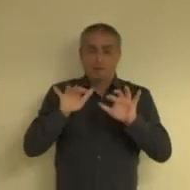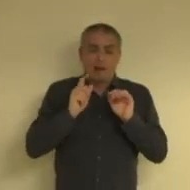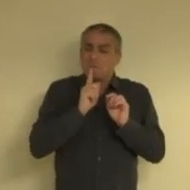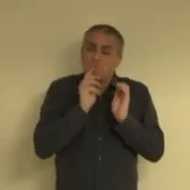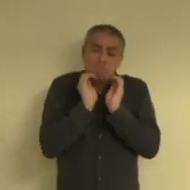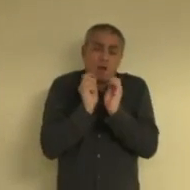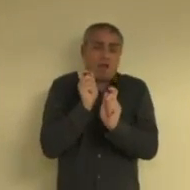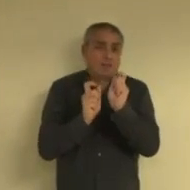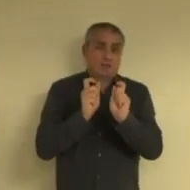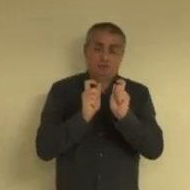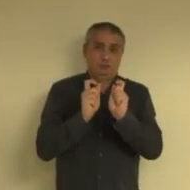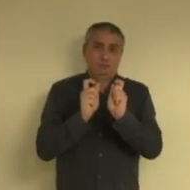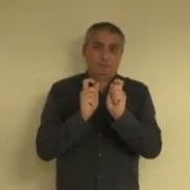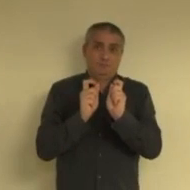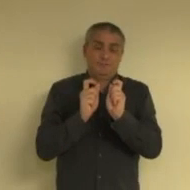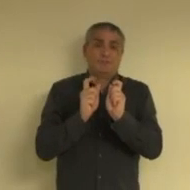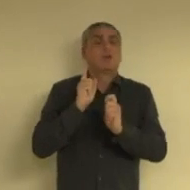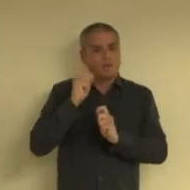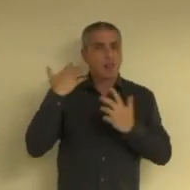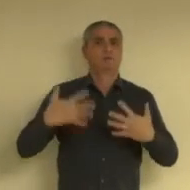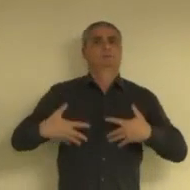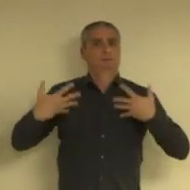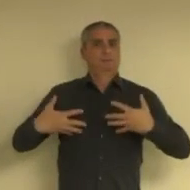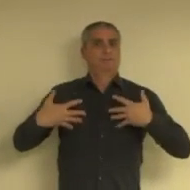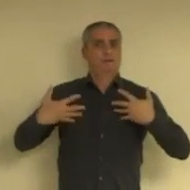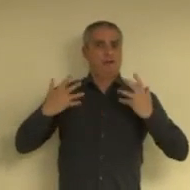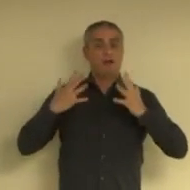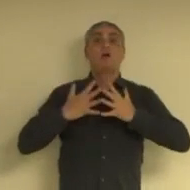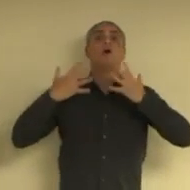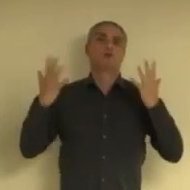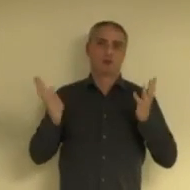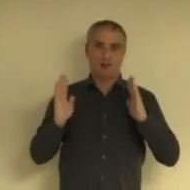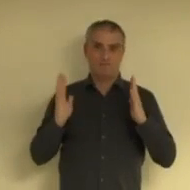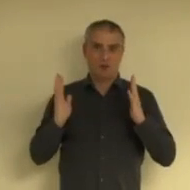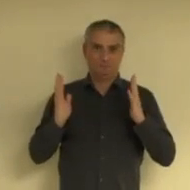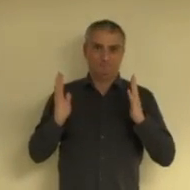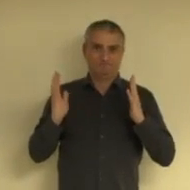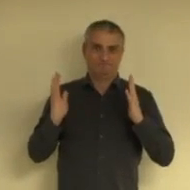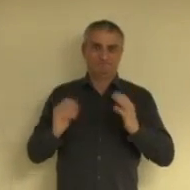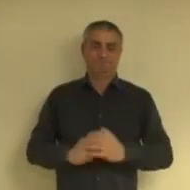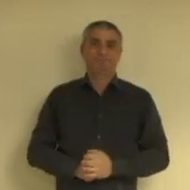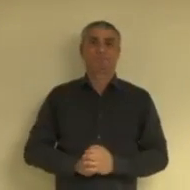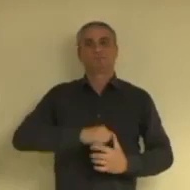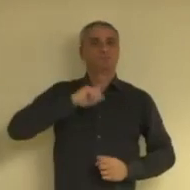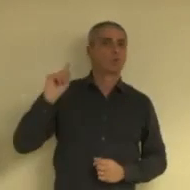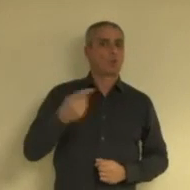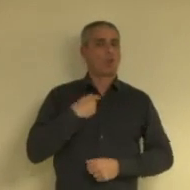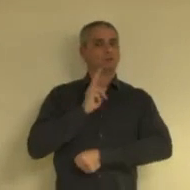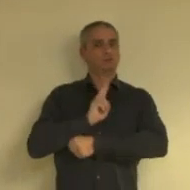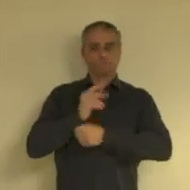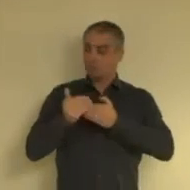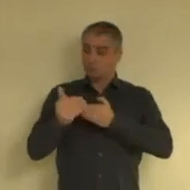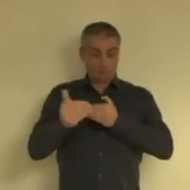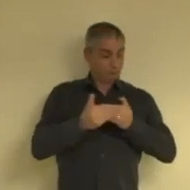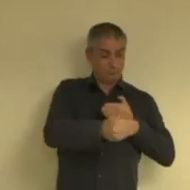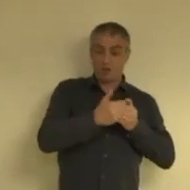קהל קטן מאוד, אבל הייתה שמחה גדולה מאוד. כולנו שמרנו על